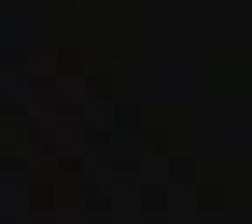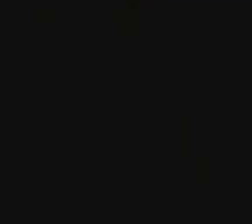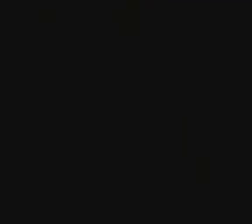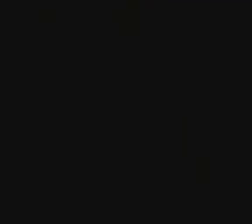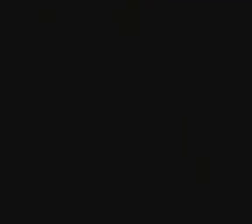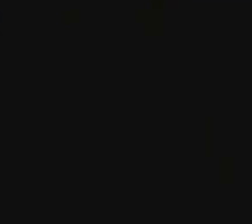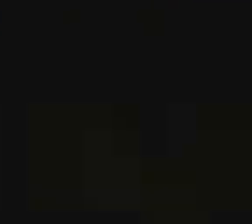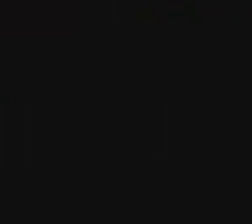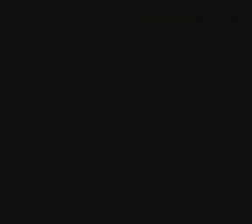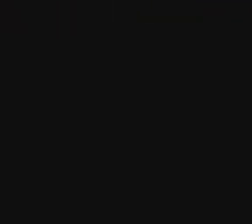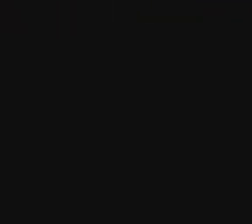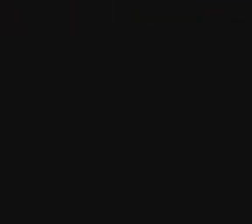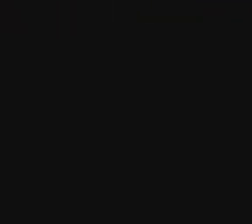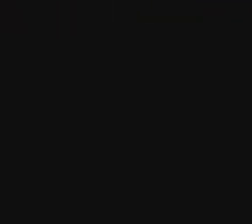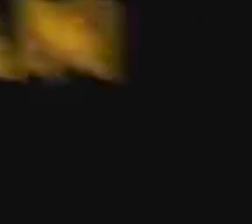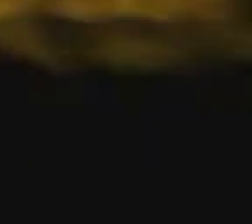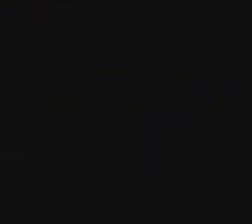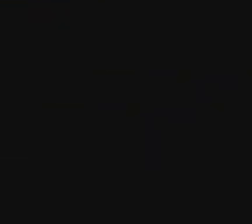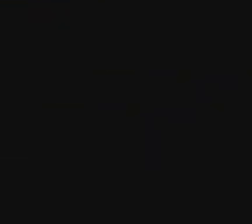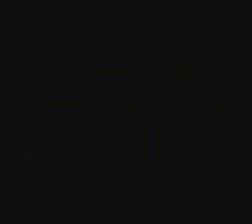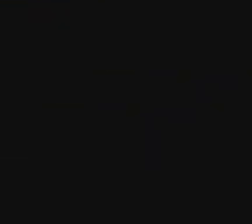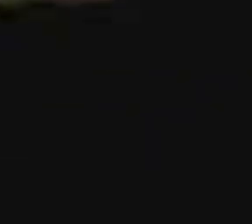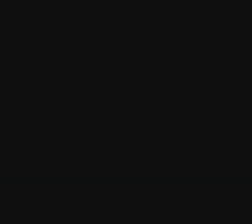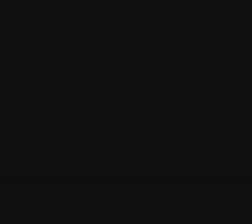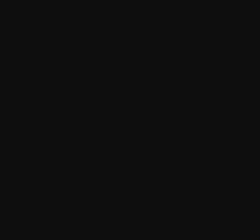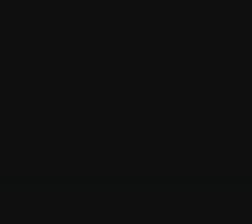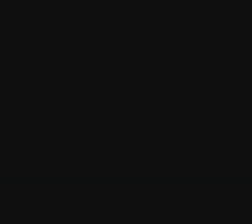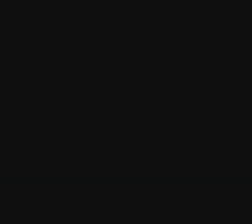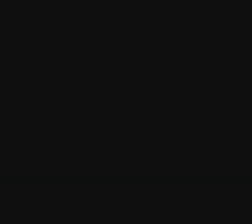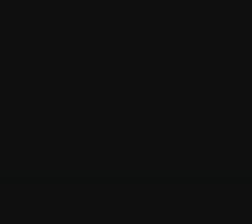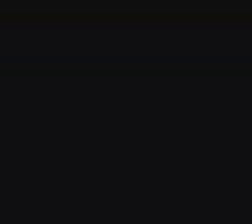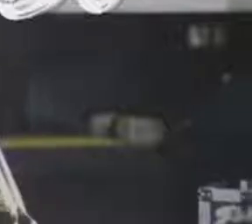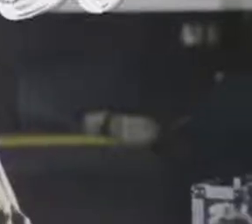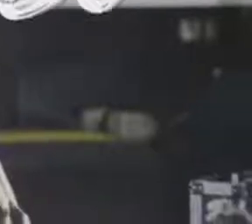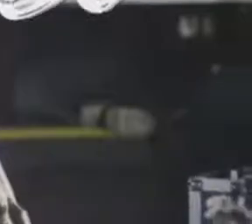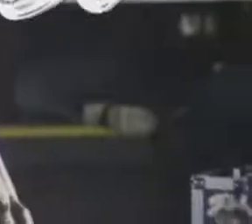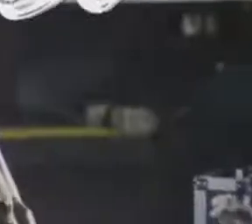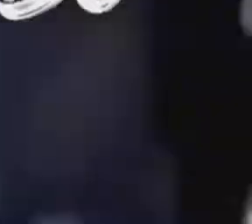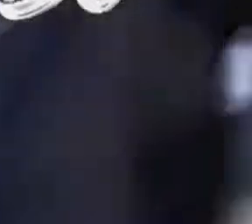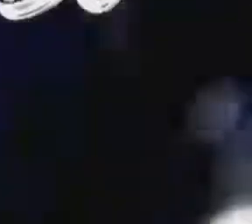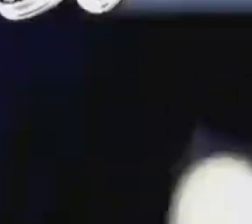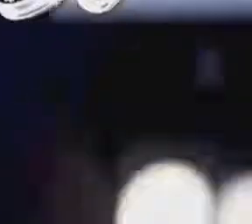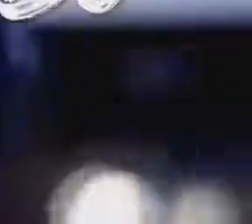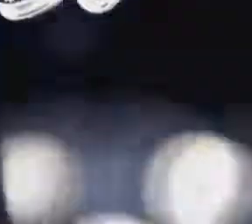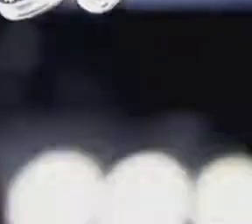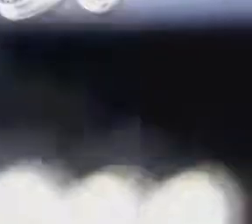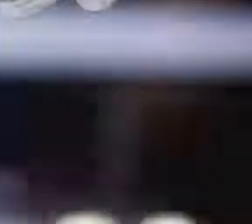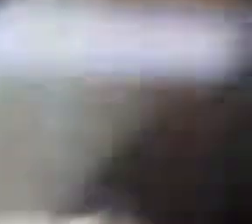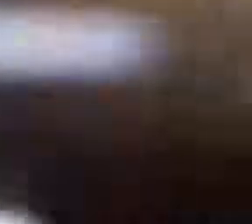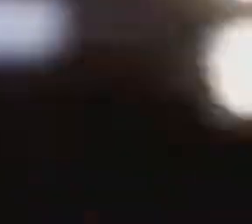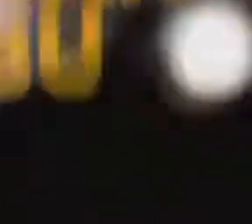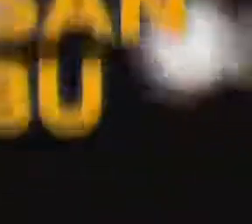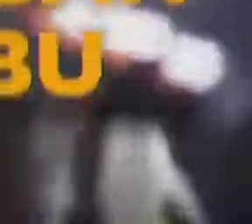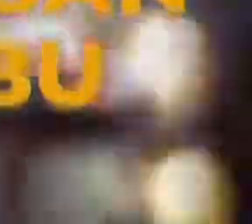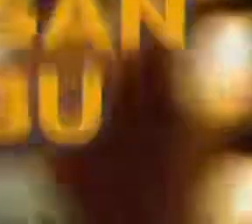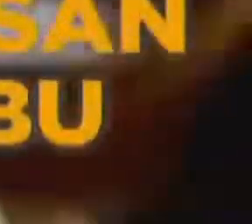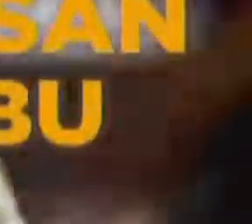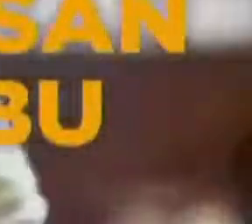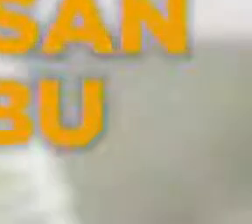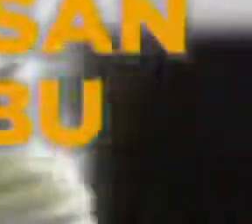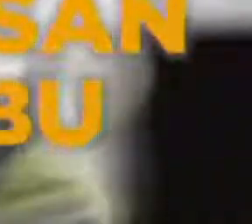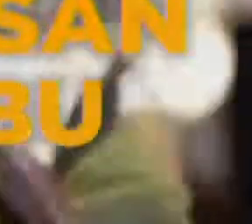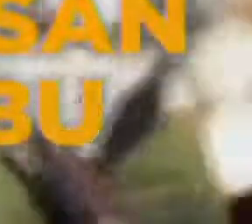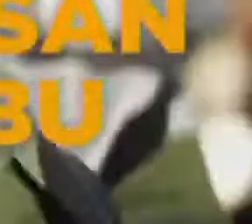keluargamu. Ingat